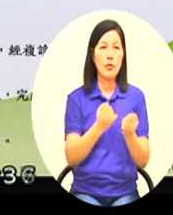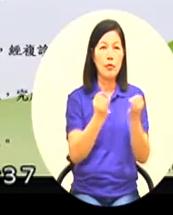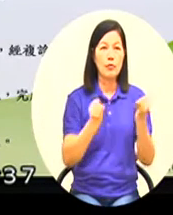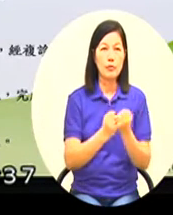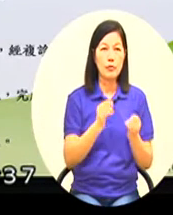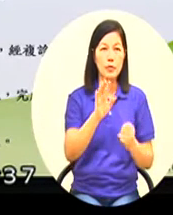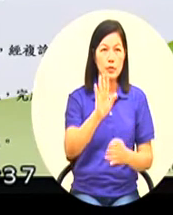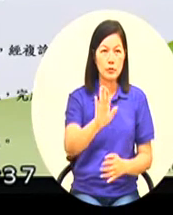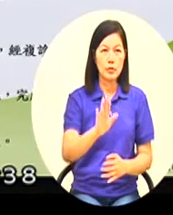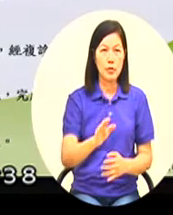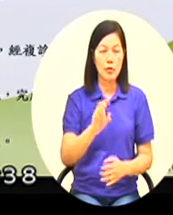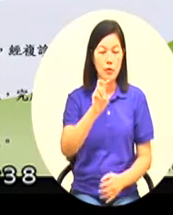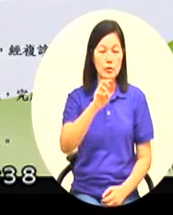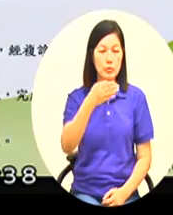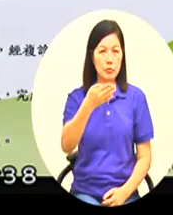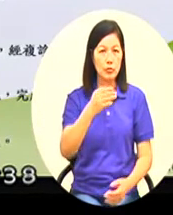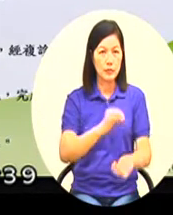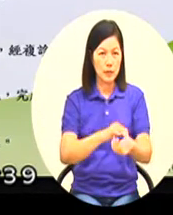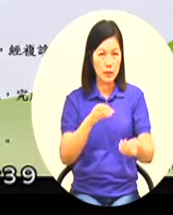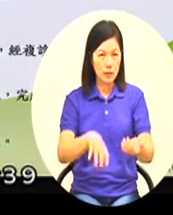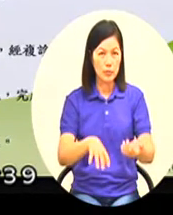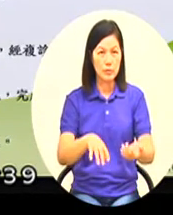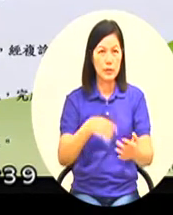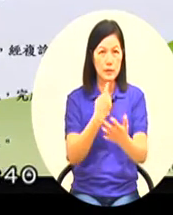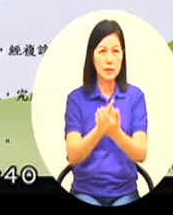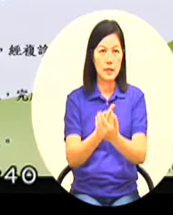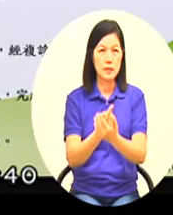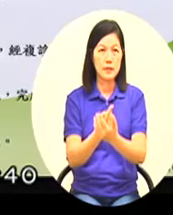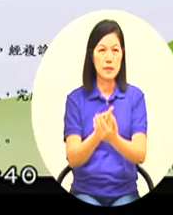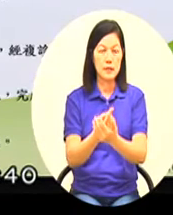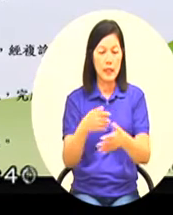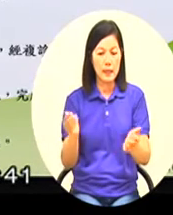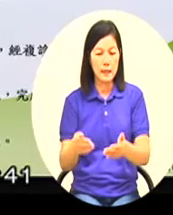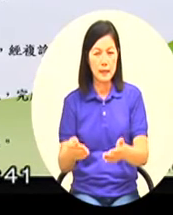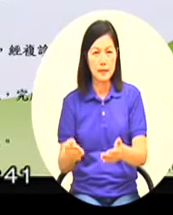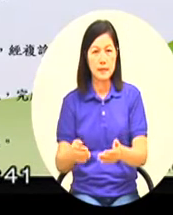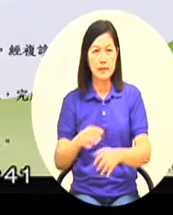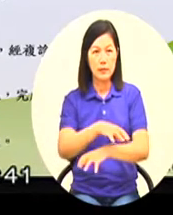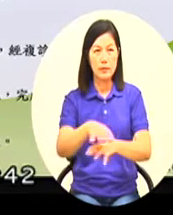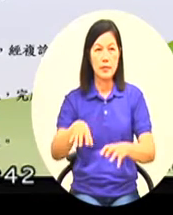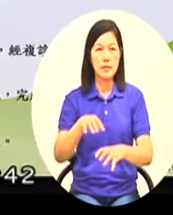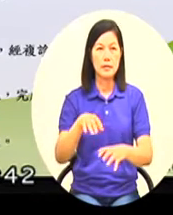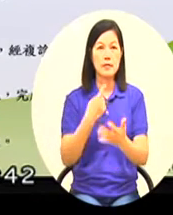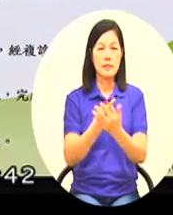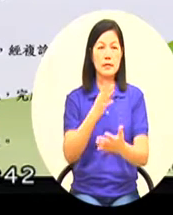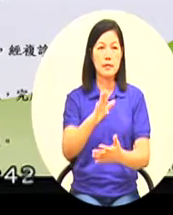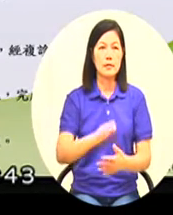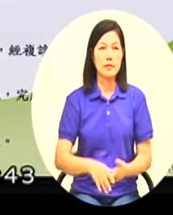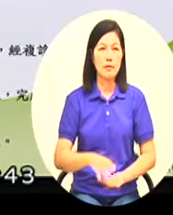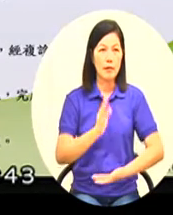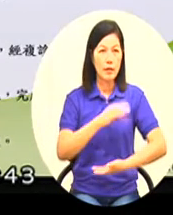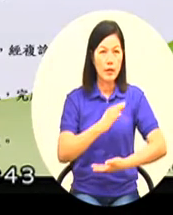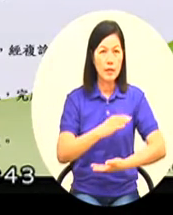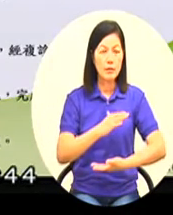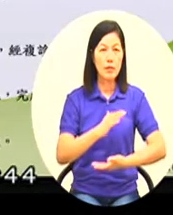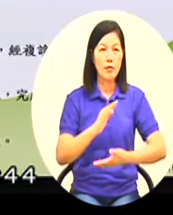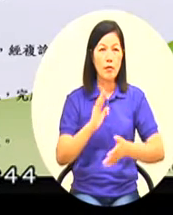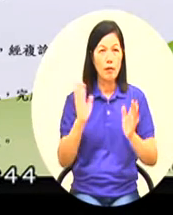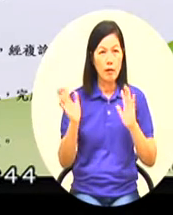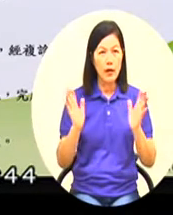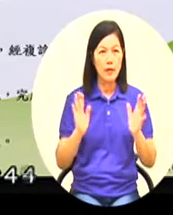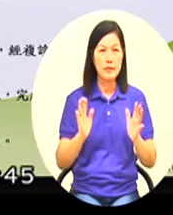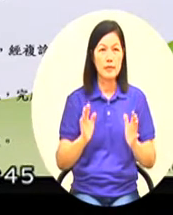有29家的医疗院所参与营造妇女友善医疗环境。在婴幼儿的健康部分我们总执行了有关